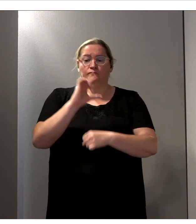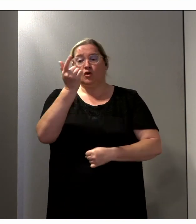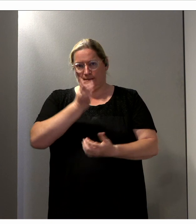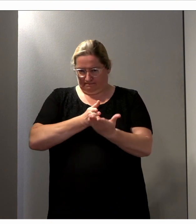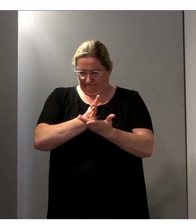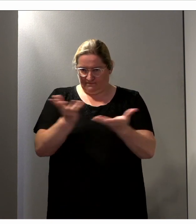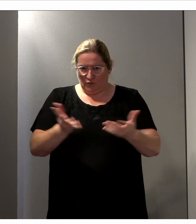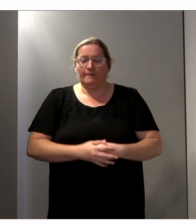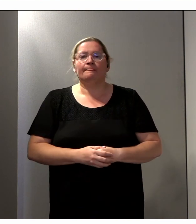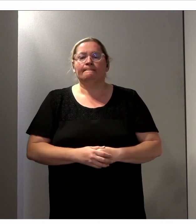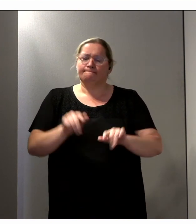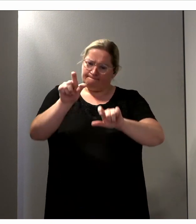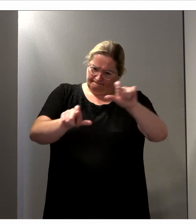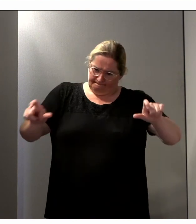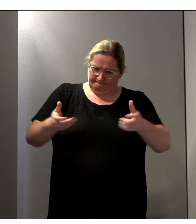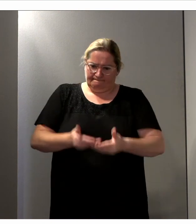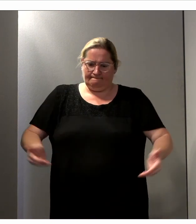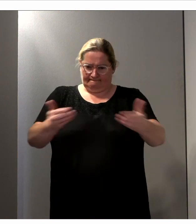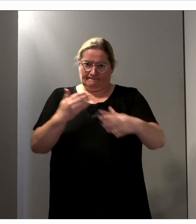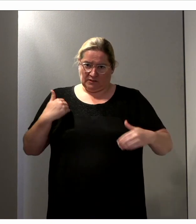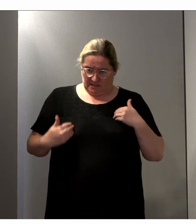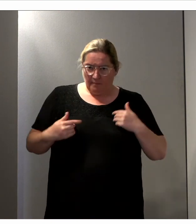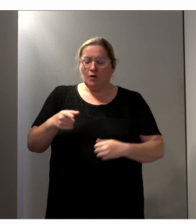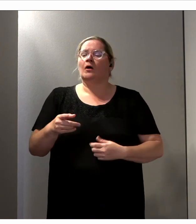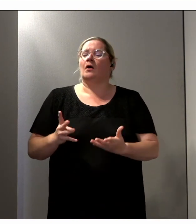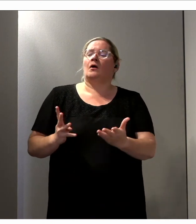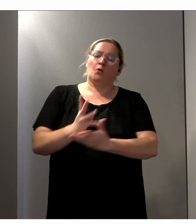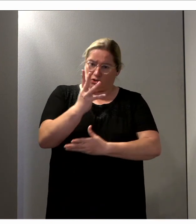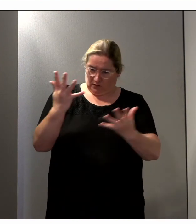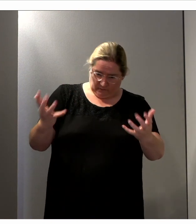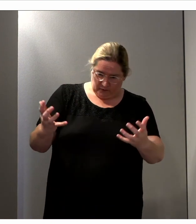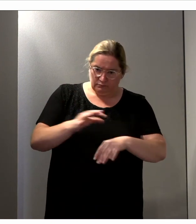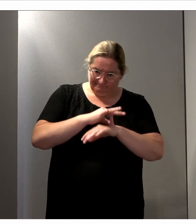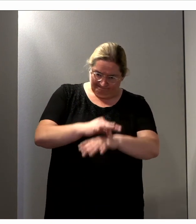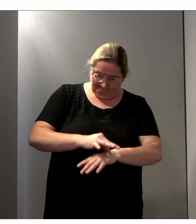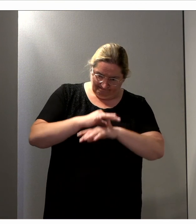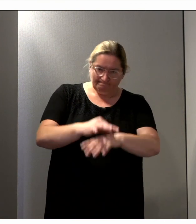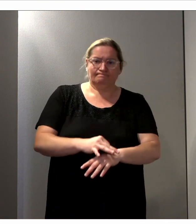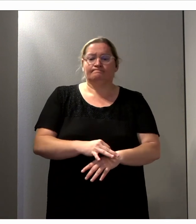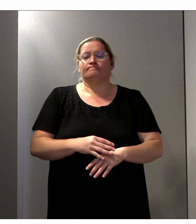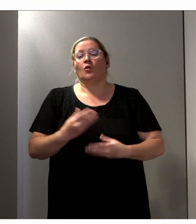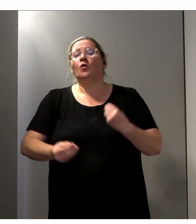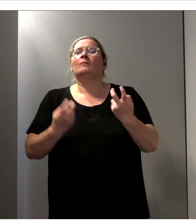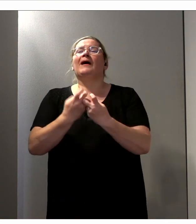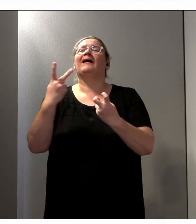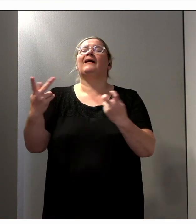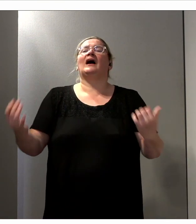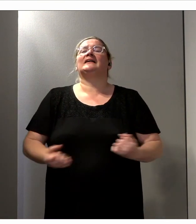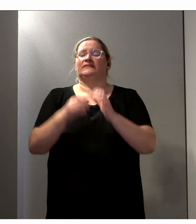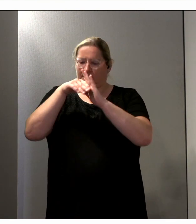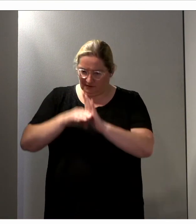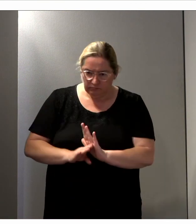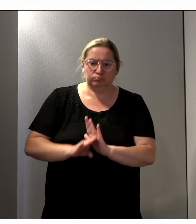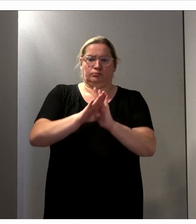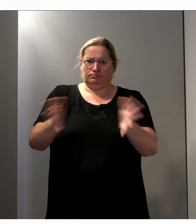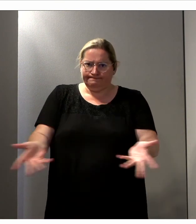les porteurs de projets en situation de handicap vers la création de leur activité ou vers le rebond de leur activité et